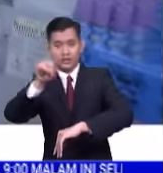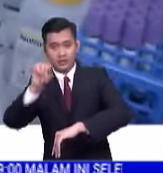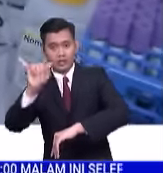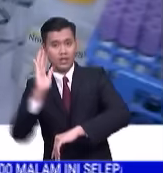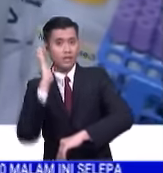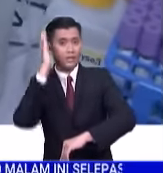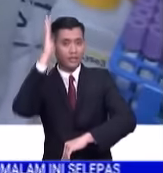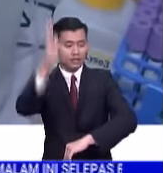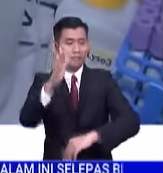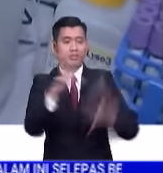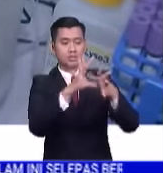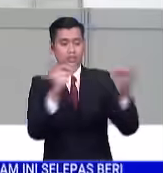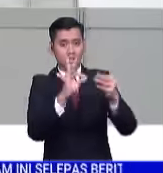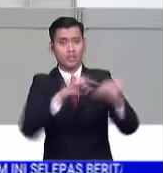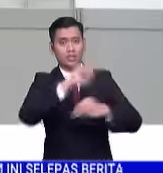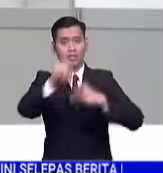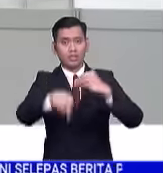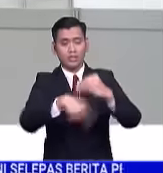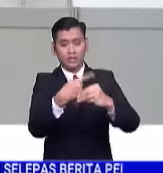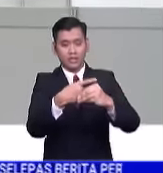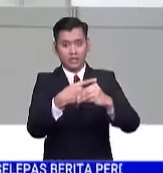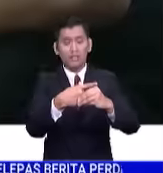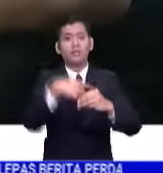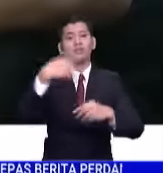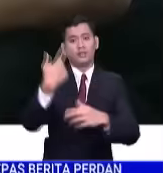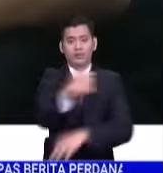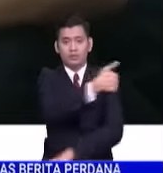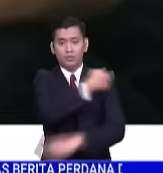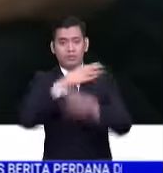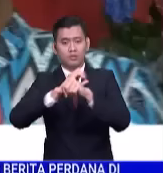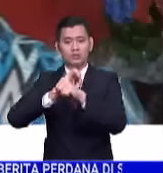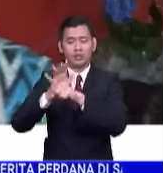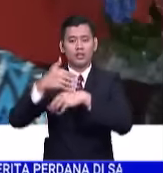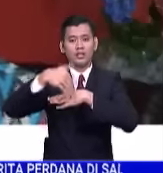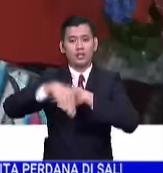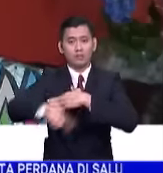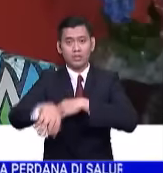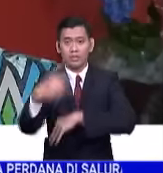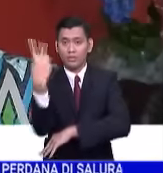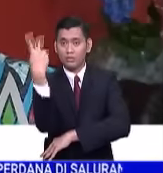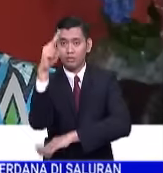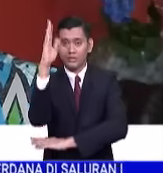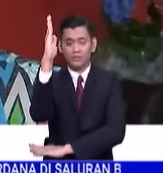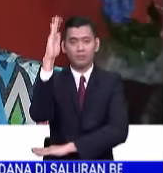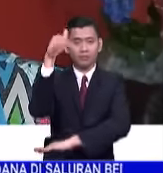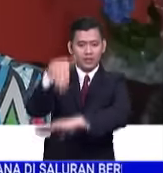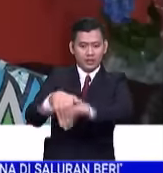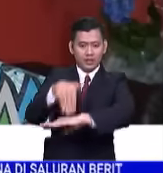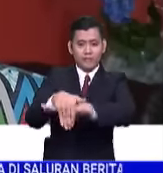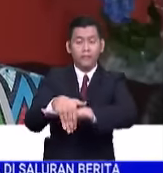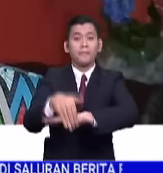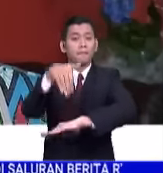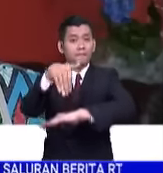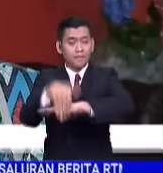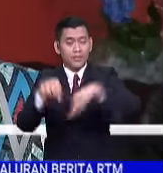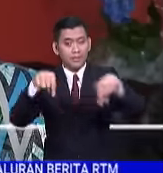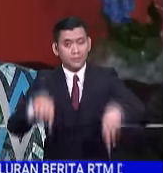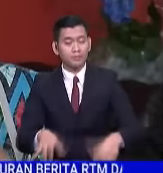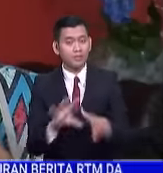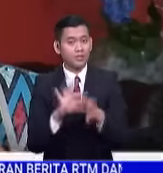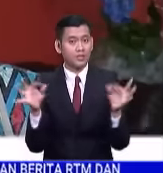dan aktiviti di PKRC Maib Serdang selepas detik 12 tengah malam. Malam ini ataupun COVID itu benar,